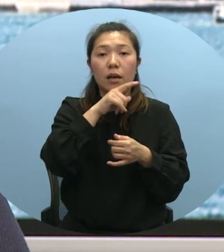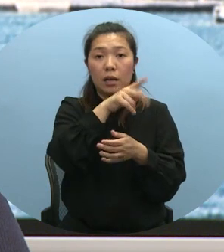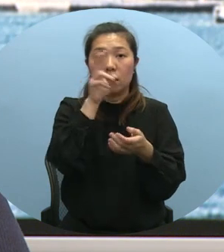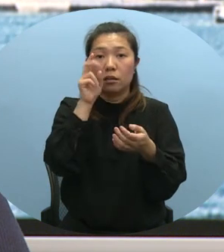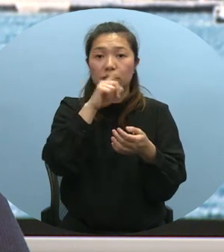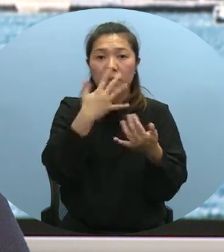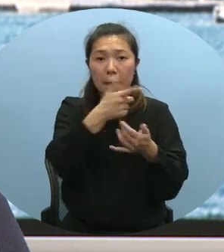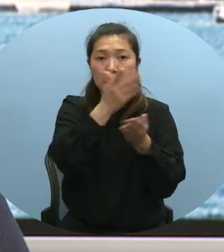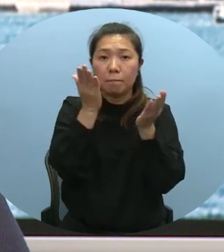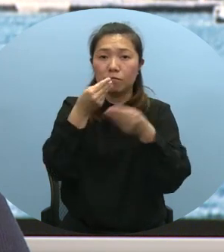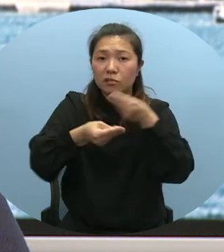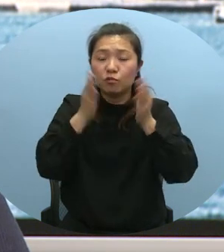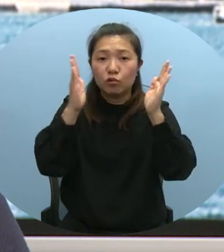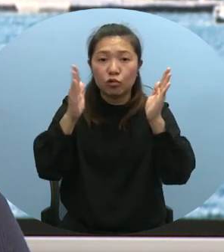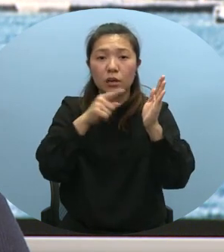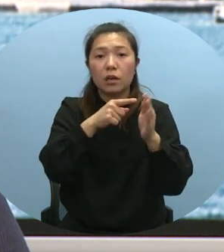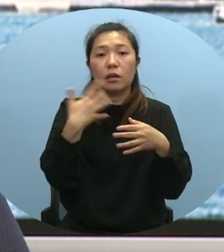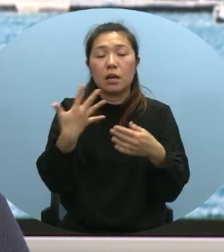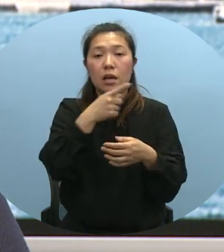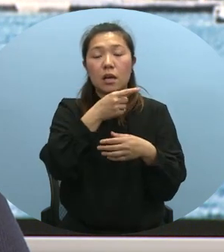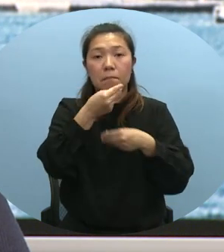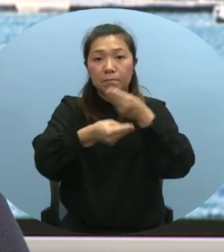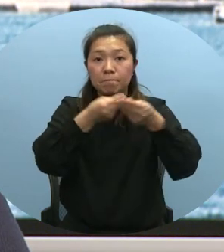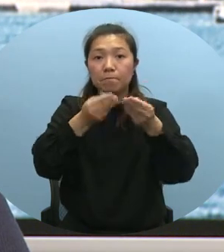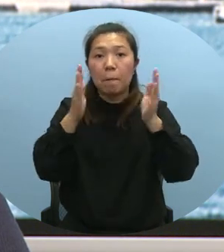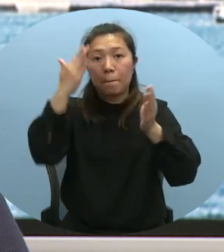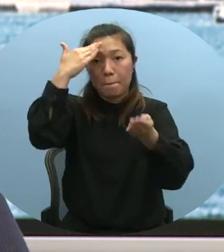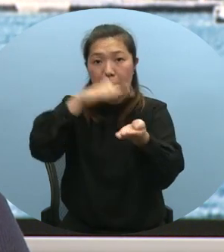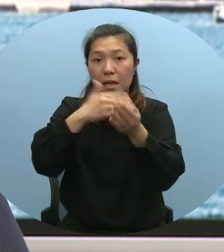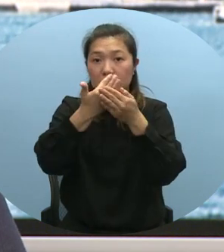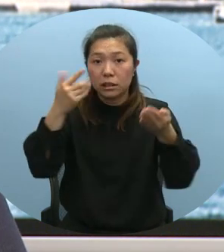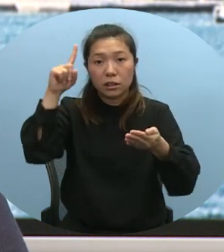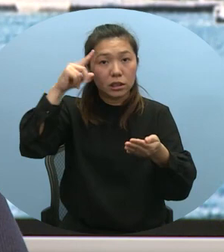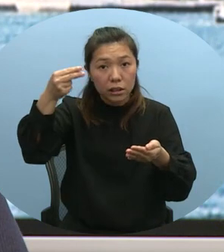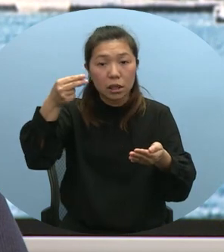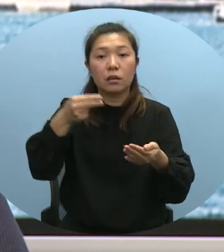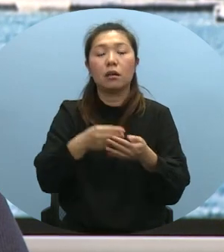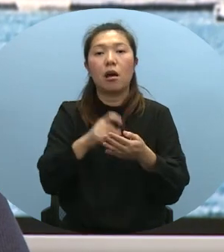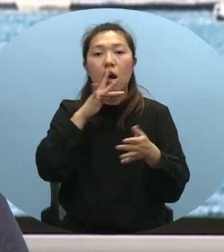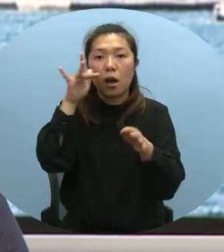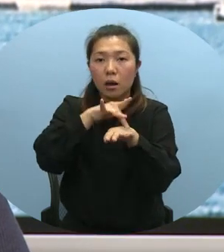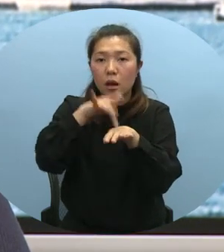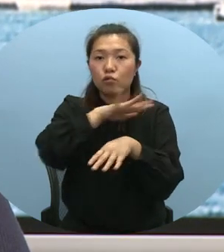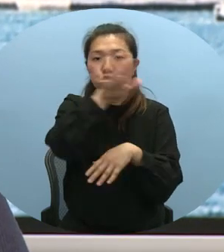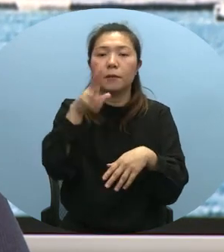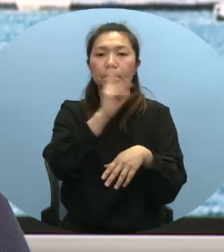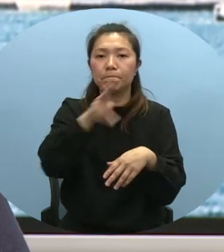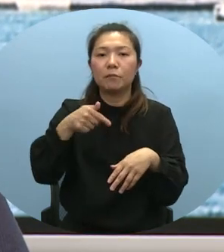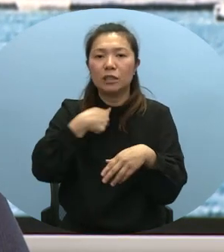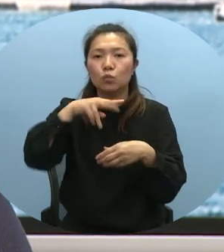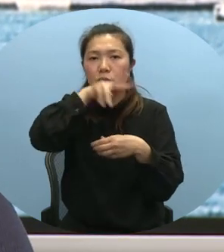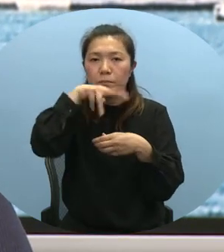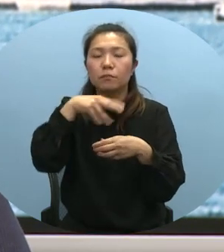他潛伏期前，不是，應該是發病前七日，那些緊密接觸者都需要接受檢疫